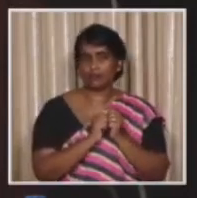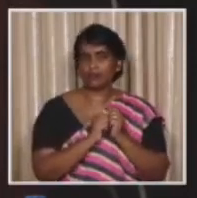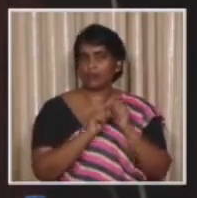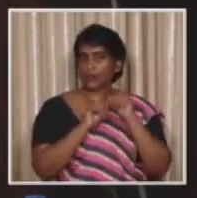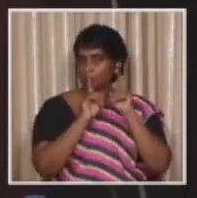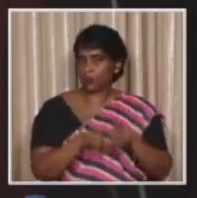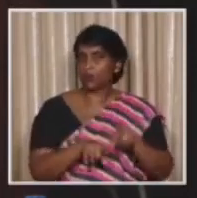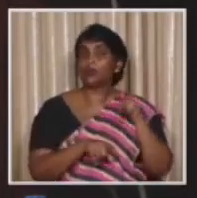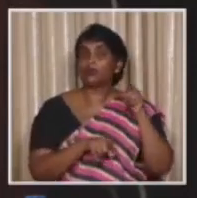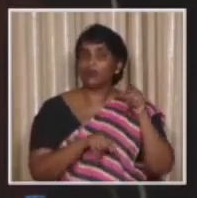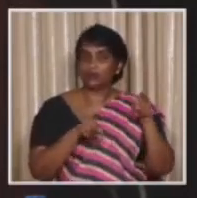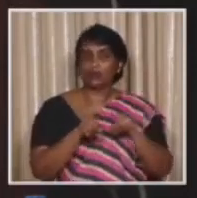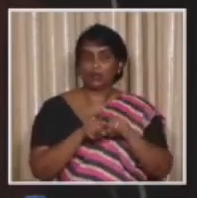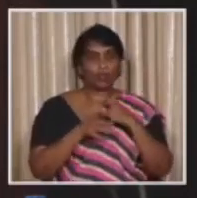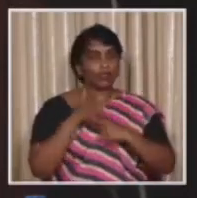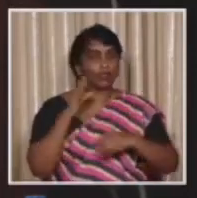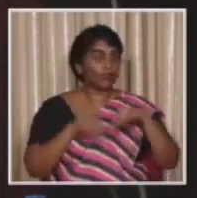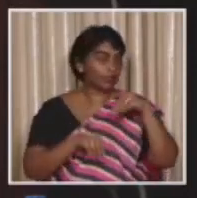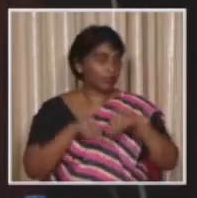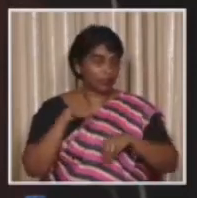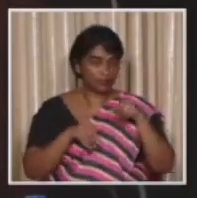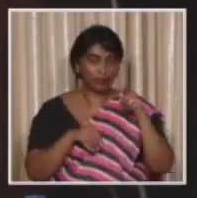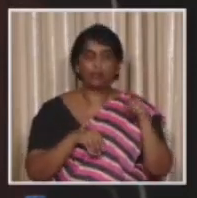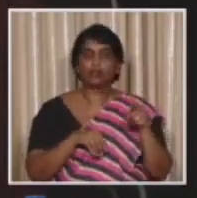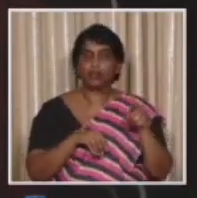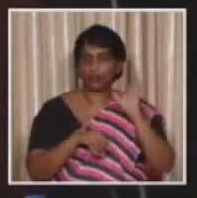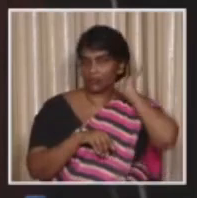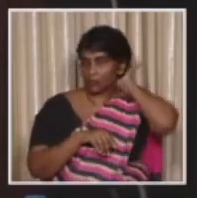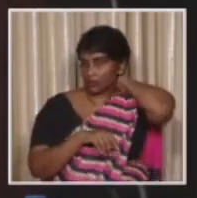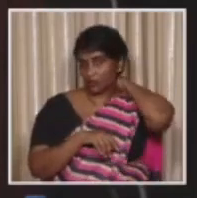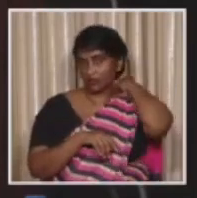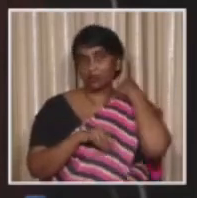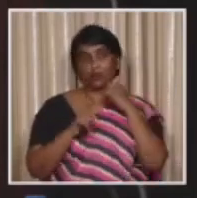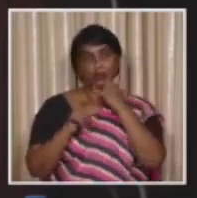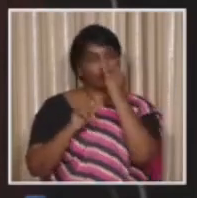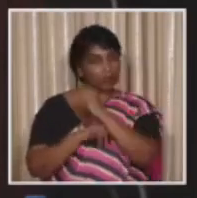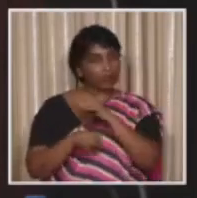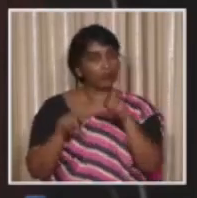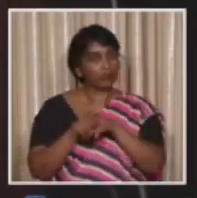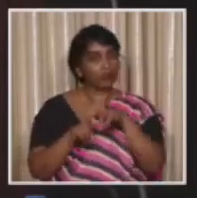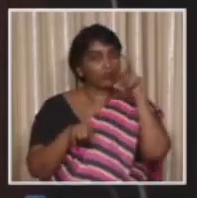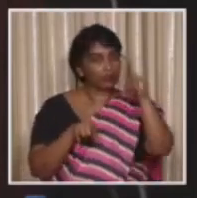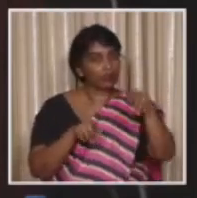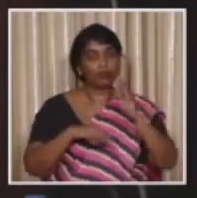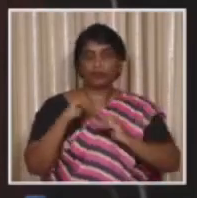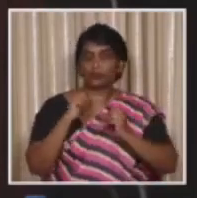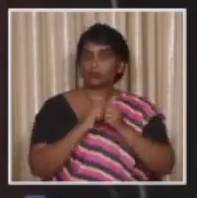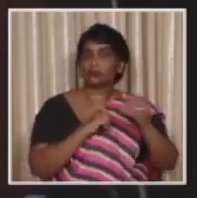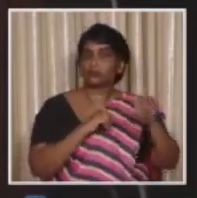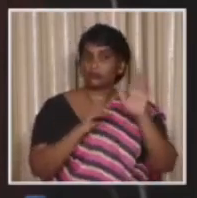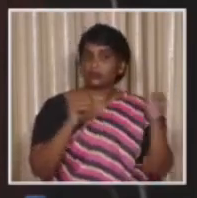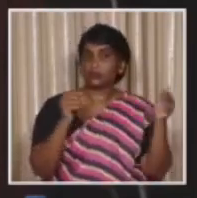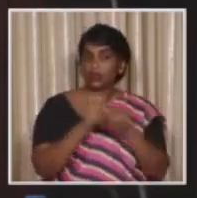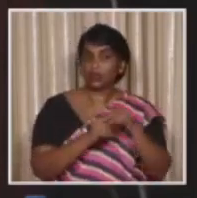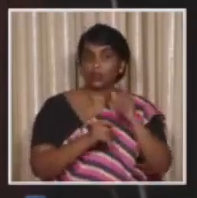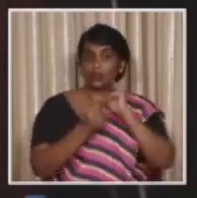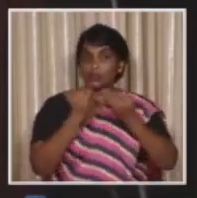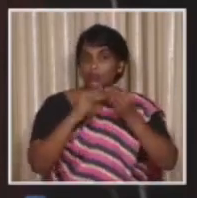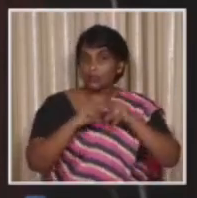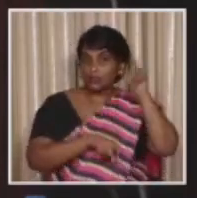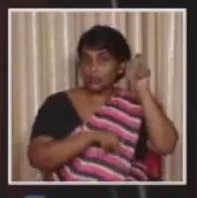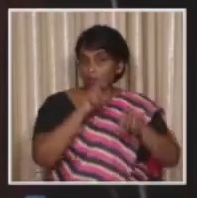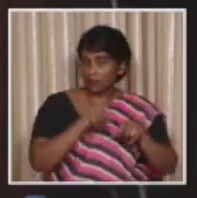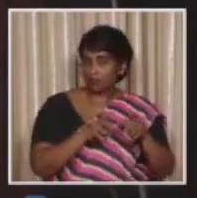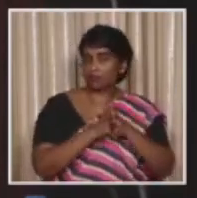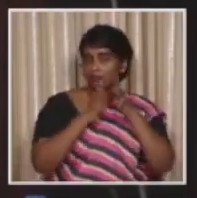හැසිරිච්ච ආකාරය ඒක නිසා මේ දේශපාලඥයන්ට ඇඟිලි දික් කරන වගේම මේ ක්‍රියාවලිය පිටිපස්සේ හිටපු නිලධාරීන් ගණත්